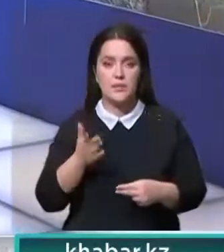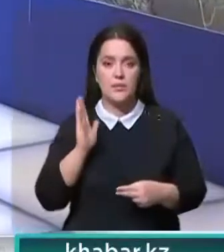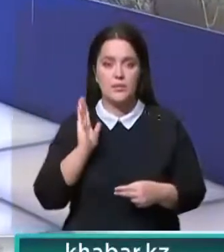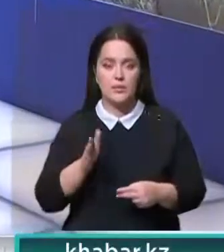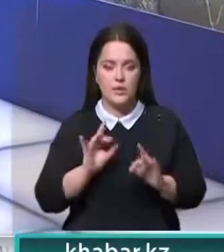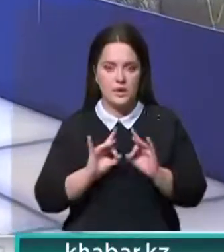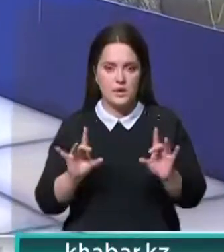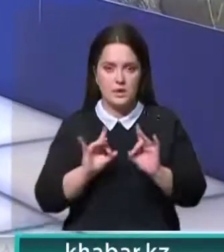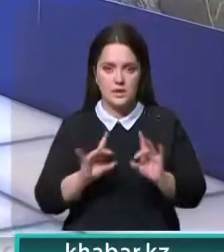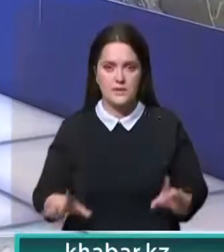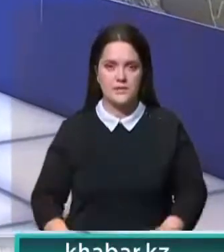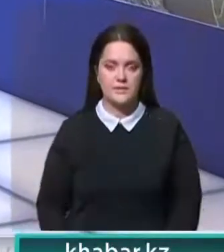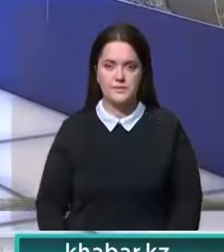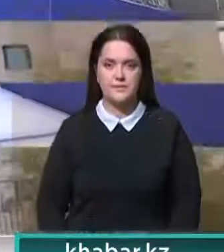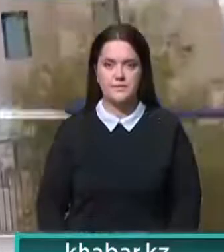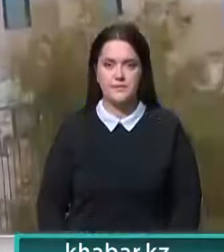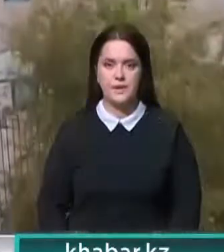которых мы будем